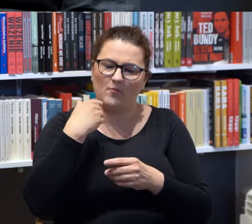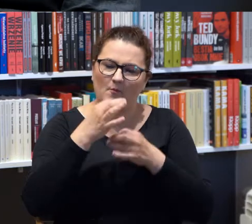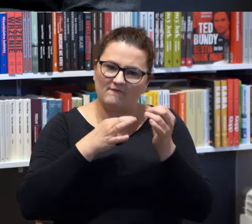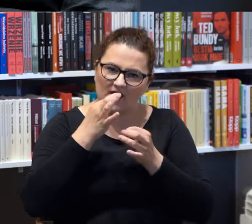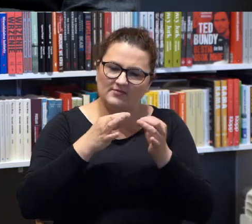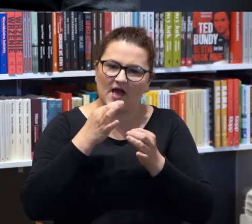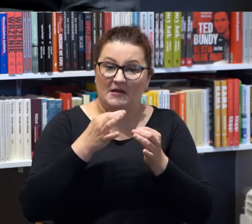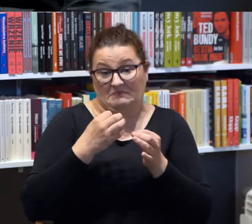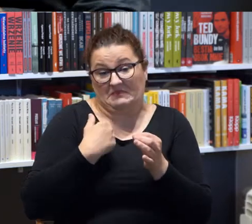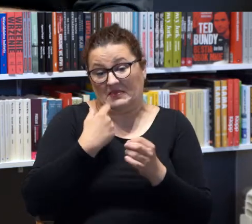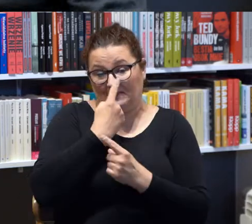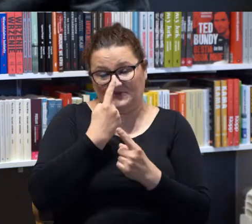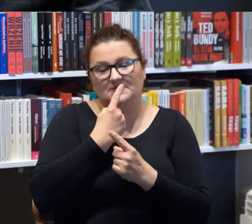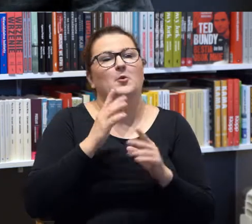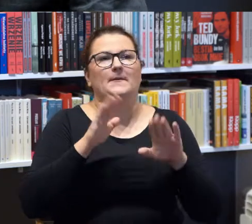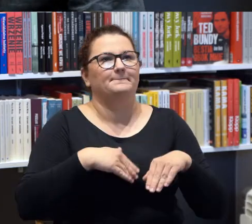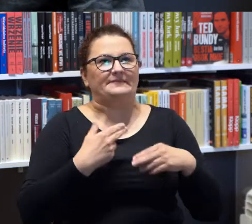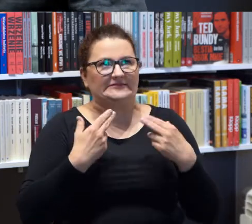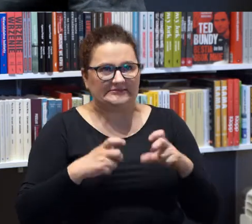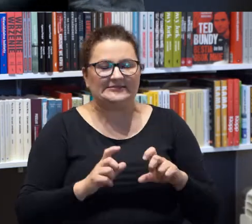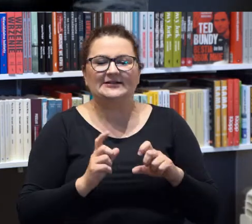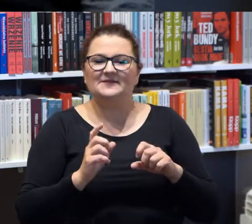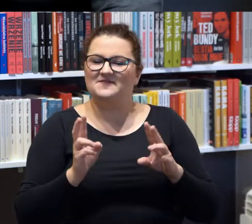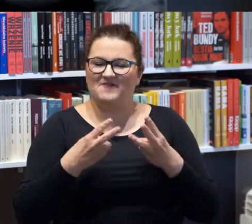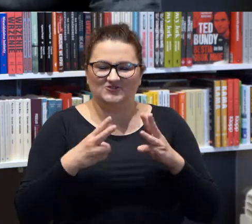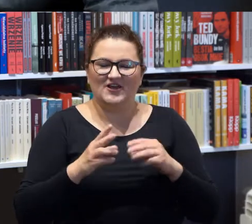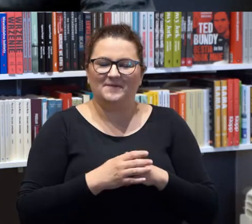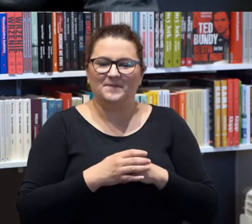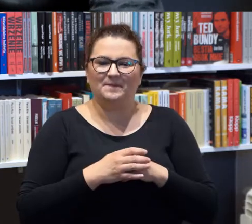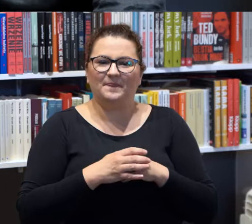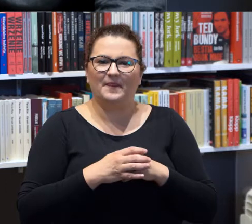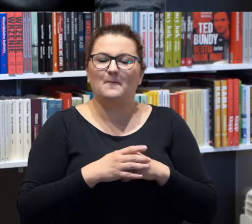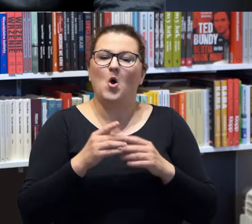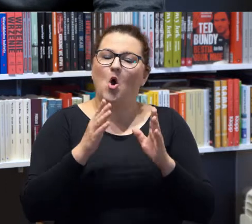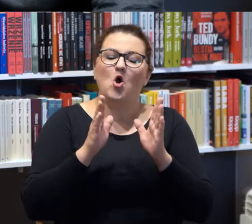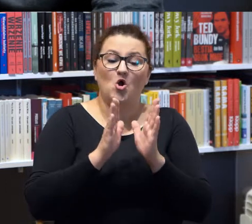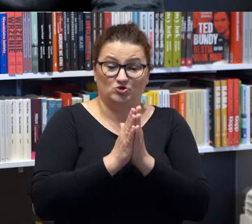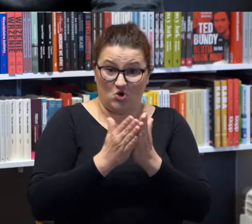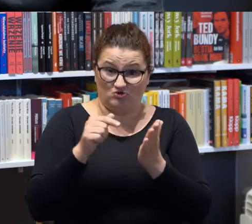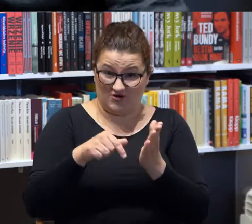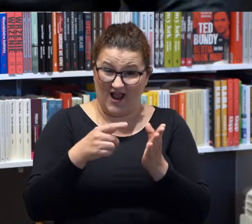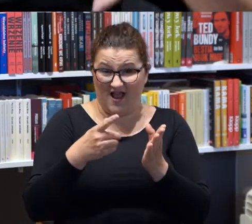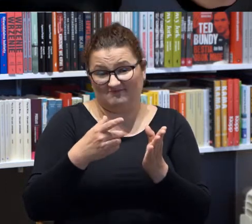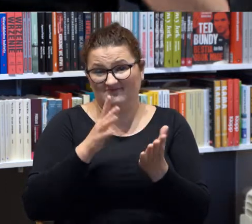opowiadać. Tak? No nieważne. Bo ona jest na tyle literacka, że trochę